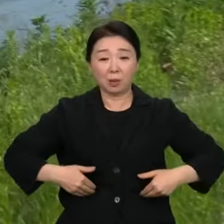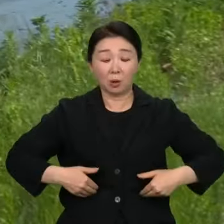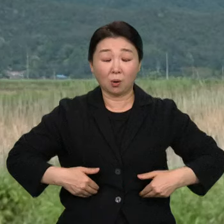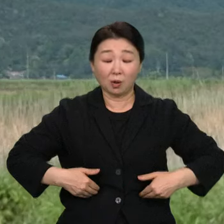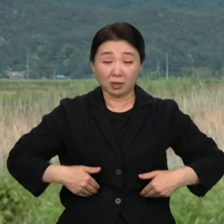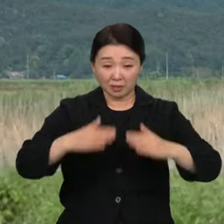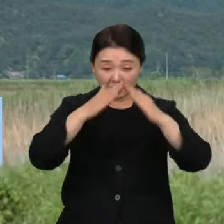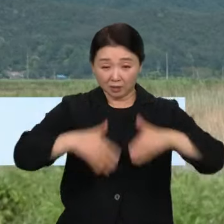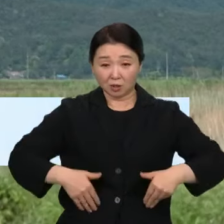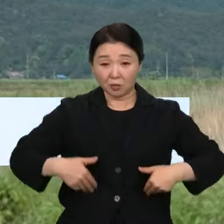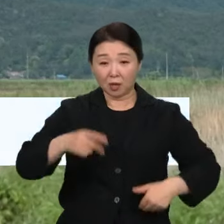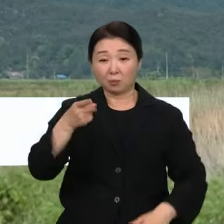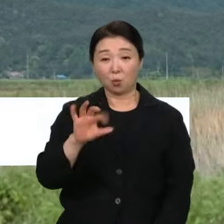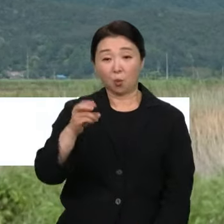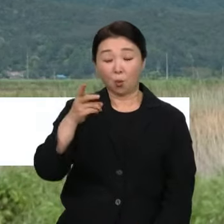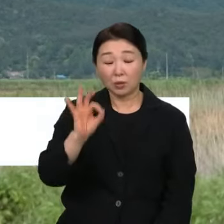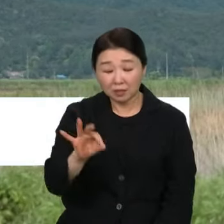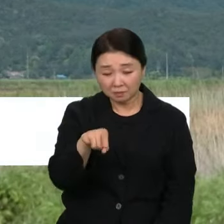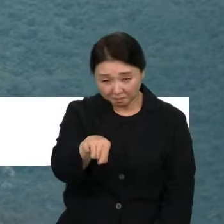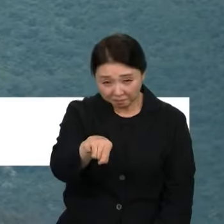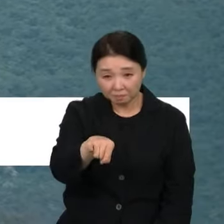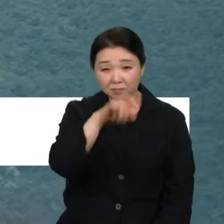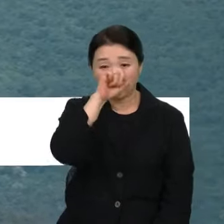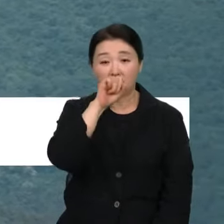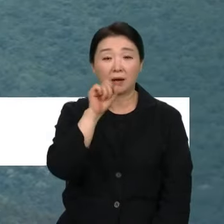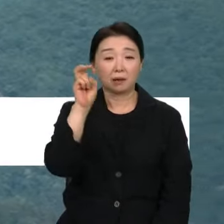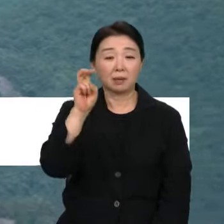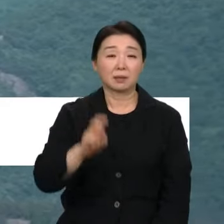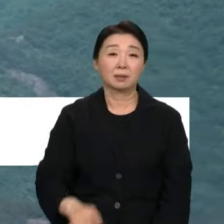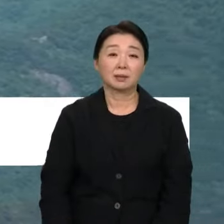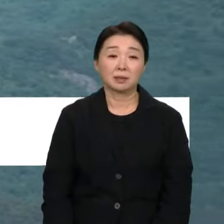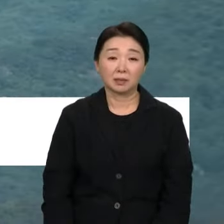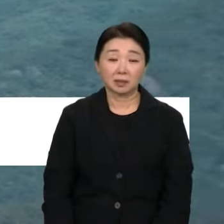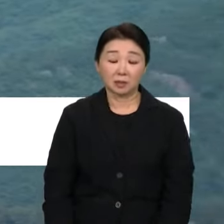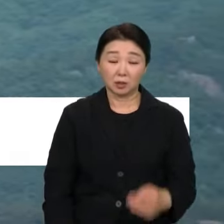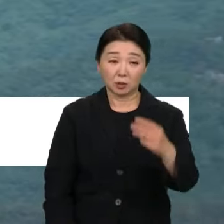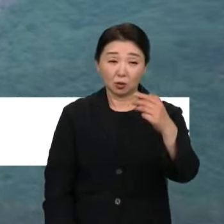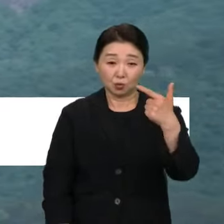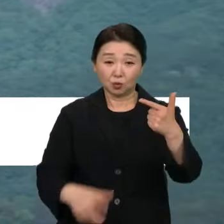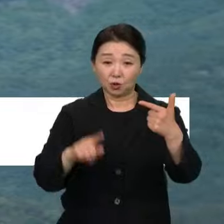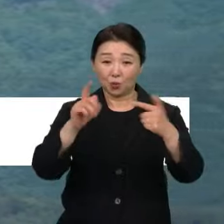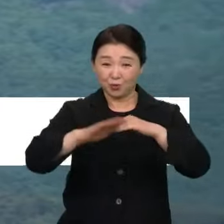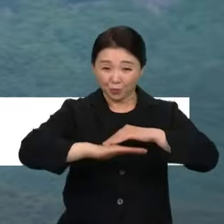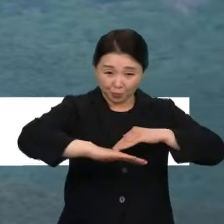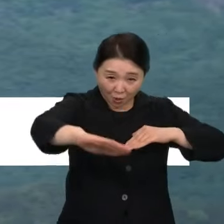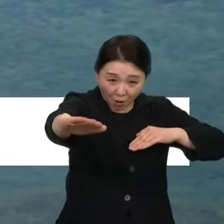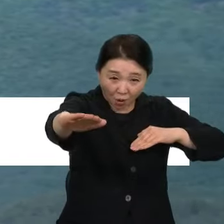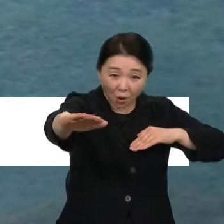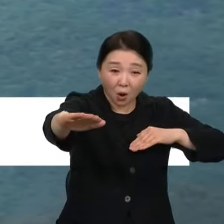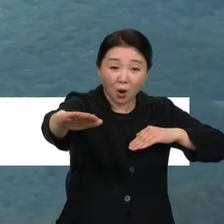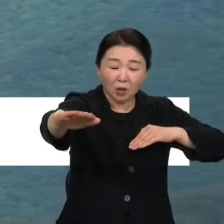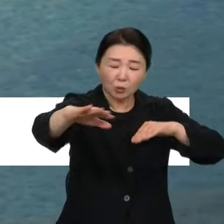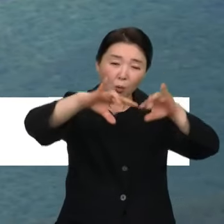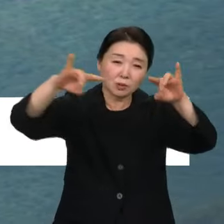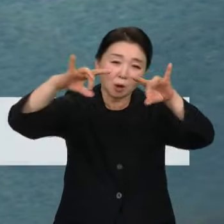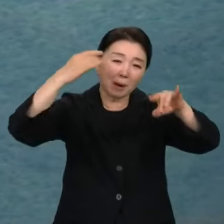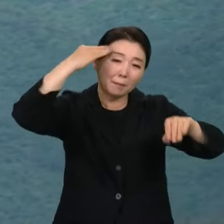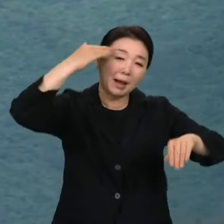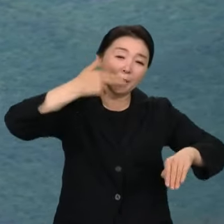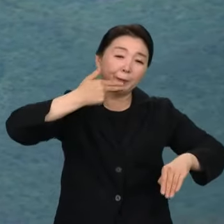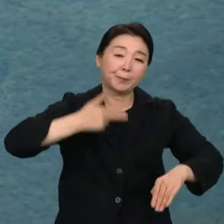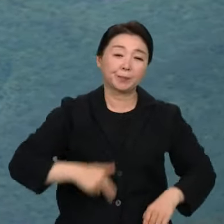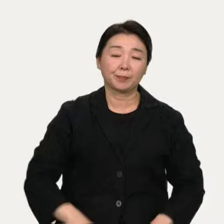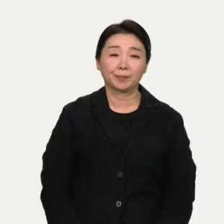전남 고흥군이 유력 후보지로 떠오릅니다. 이 일대는 직경 6km 평지에 공역과 전파 문제도 크게 없는 걸로